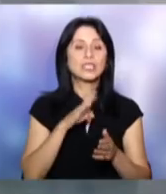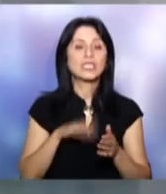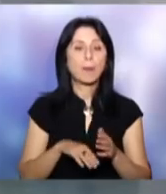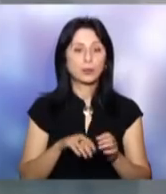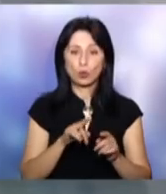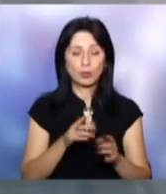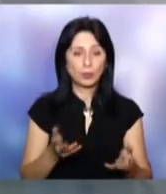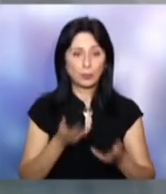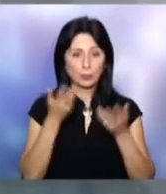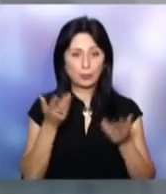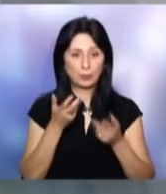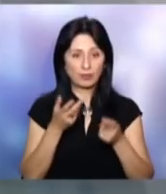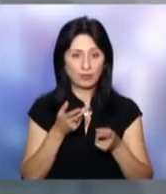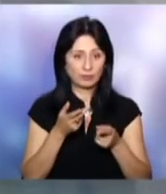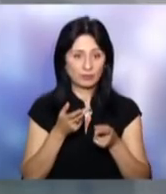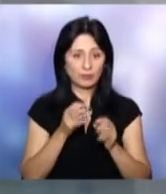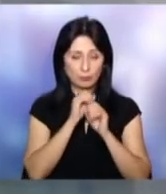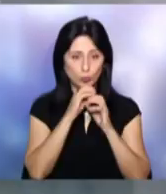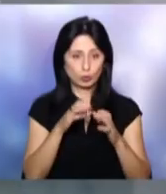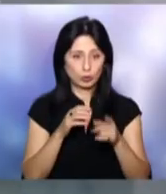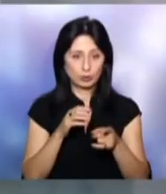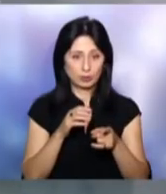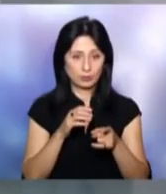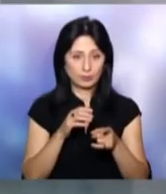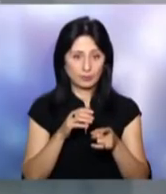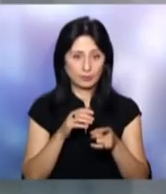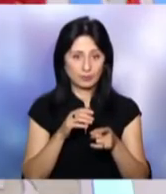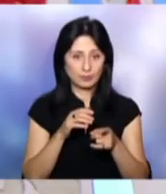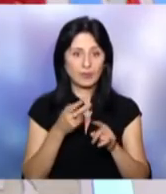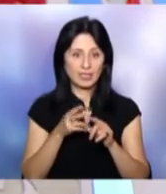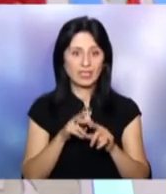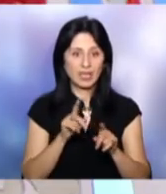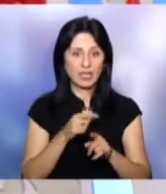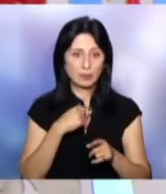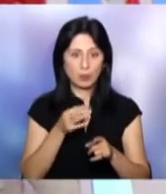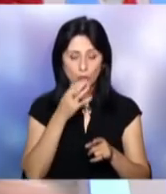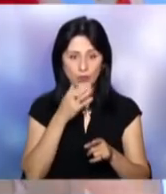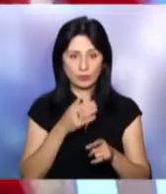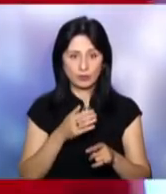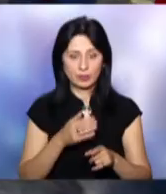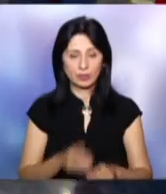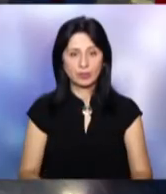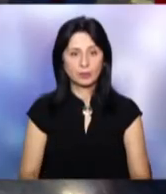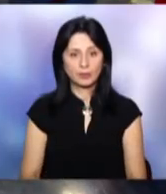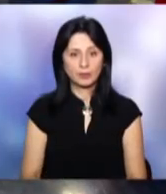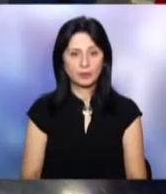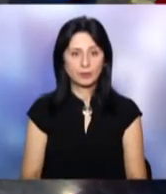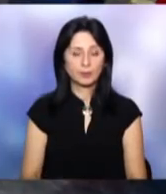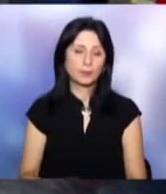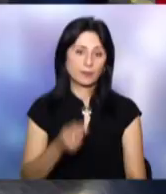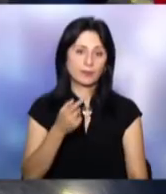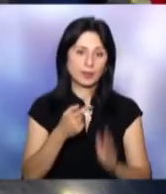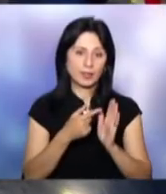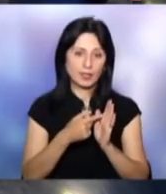ვარიანტი შეგვიძლია ავიღოთ. ეს უსაფრთხო ვარიანტი შეგვიძლია რომ მოვხატოთ, ანუ გახდეს ის, რომელიც მე მომწონს. ვთქვათ, საყვარელი გმირი